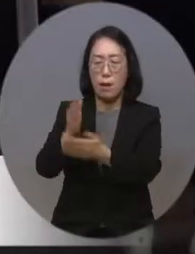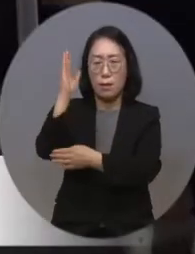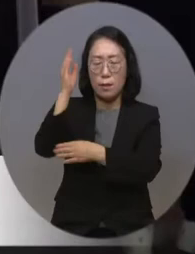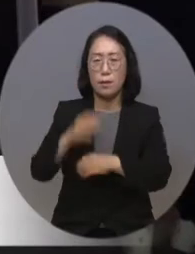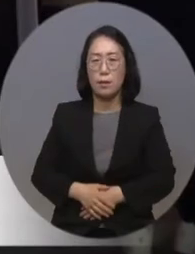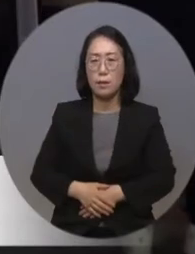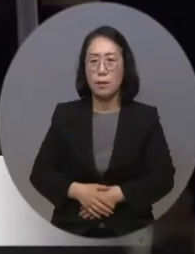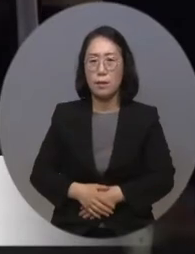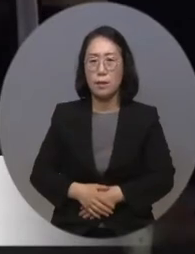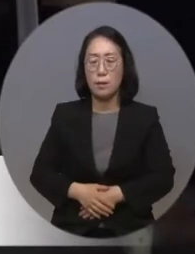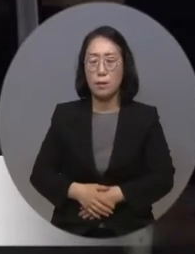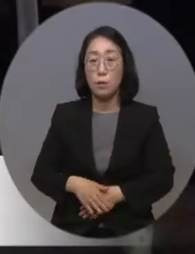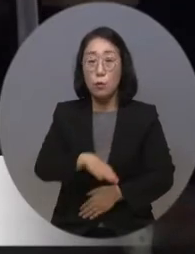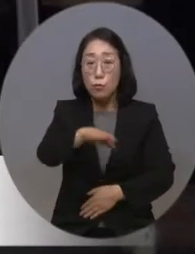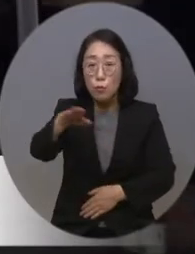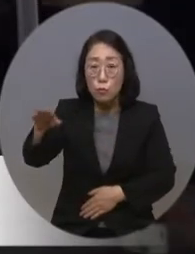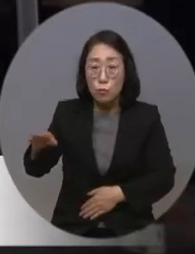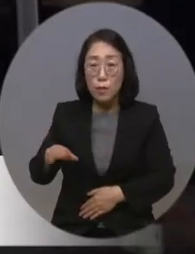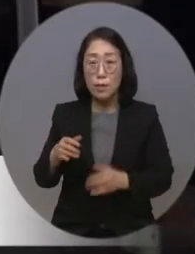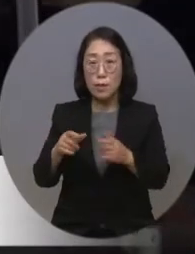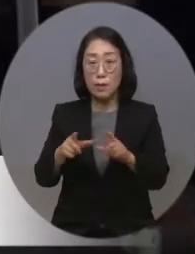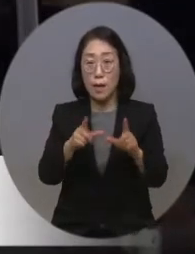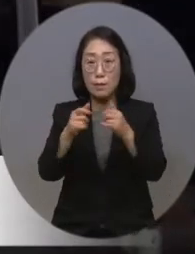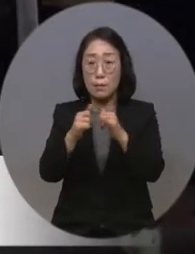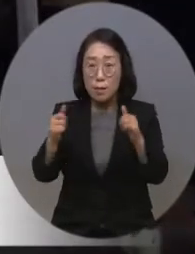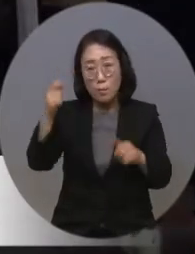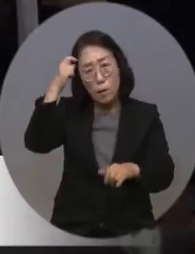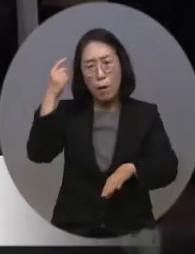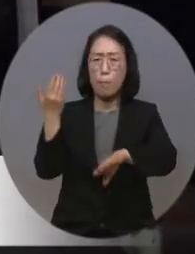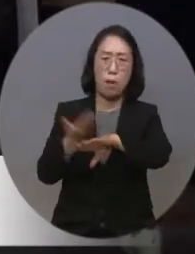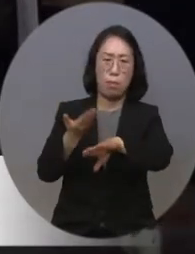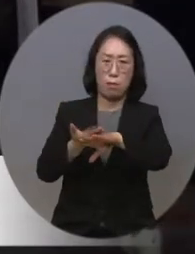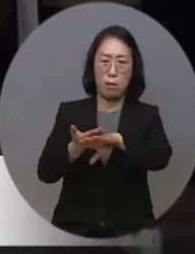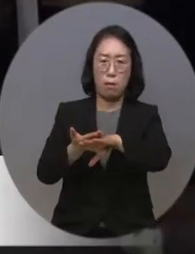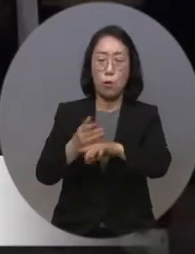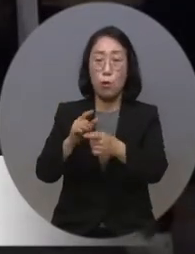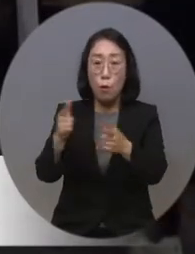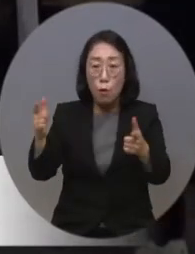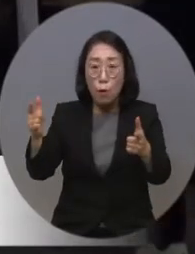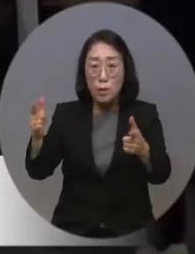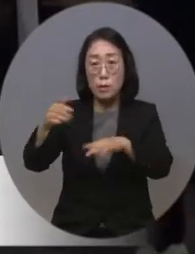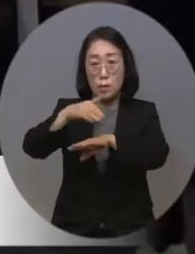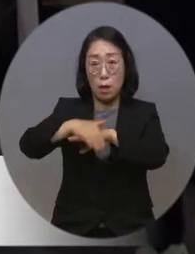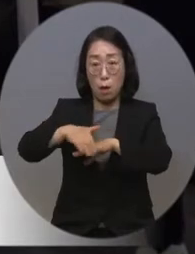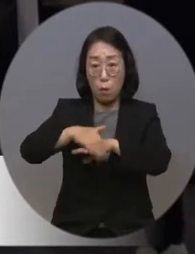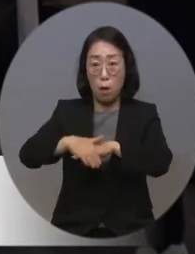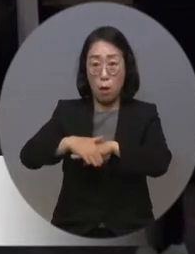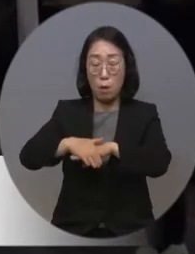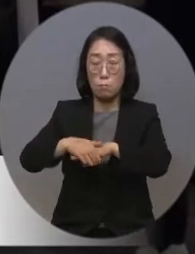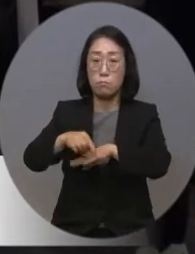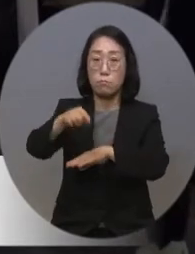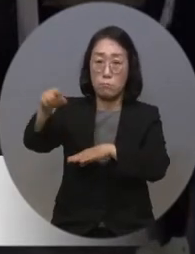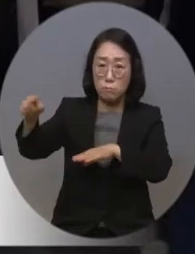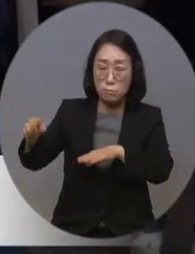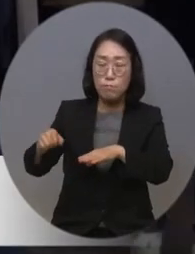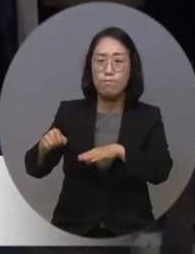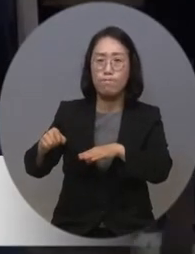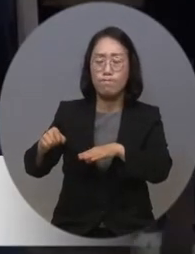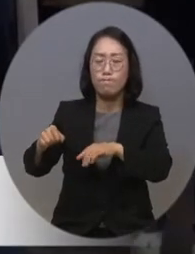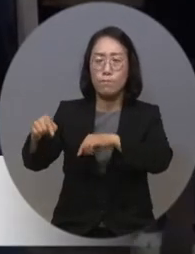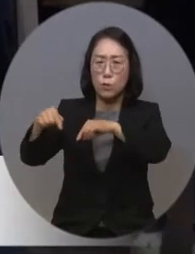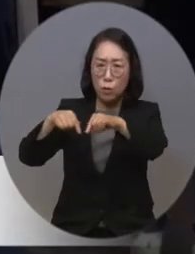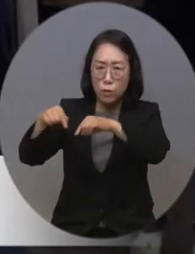의 정도 시민들의 타보는 전혀 관계로 웅 여러가지 이름이 0 아 형 날이 되게 요